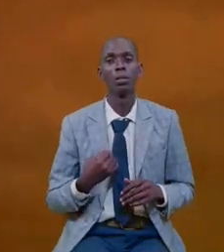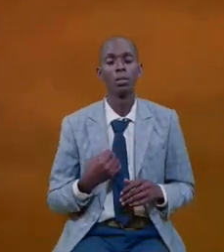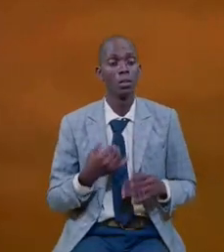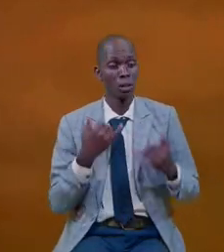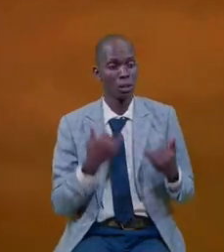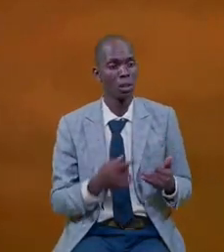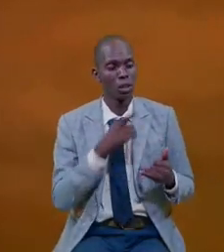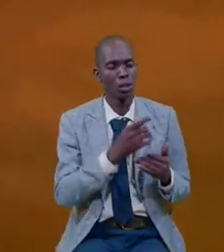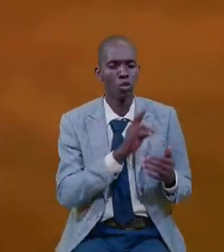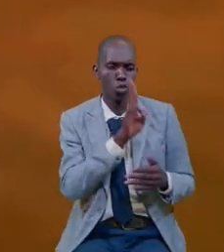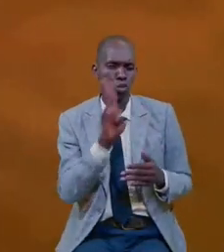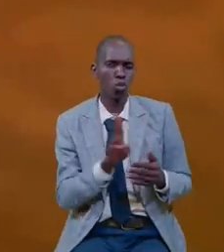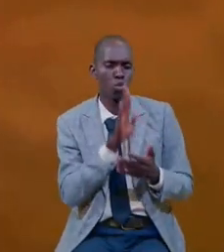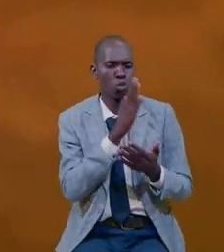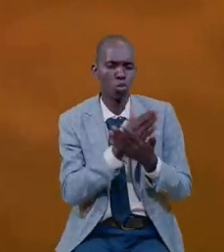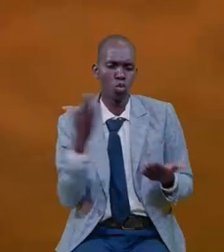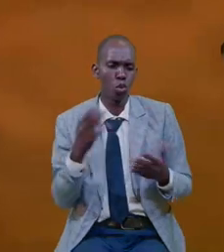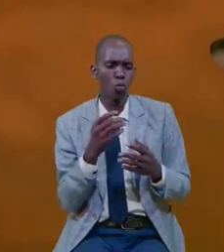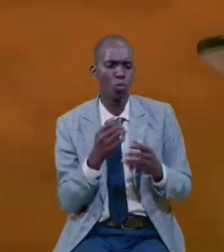il t'a dit des paroles acerbes.